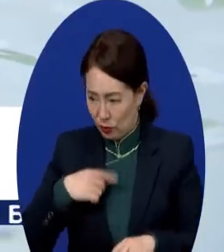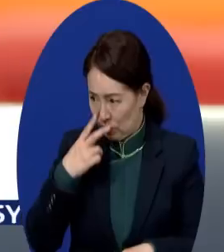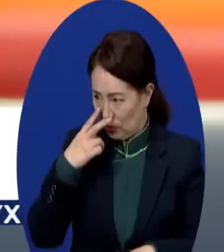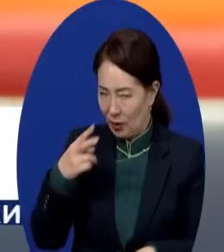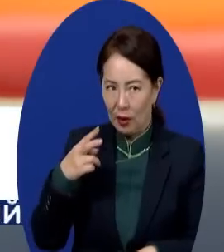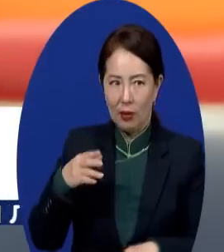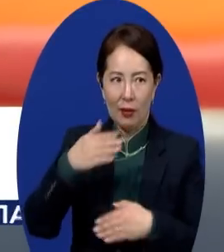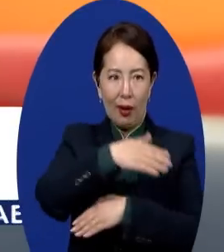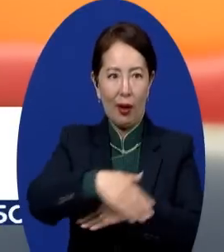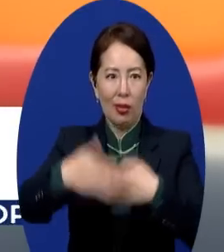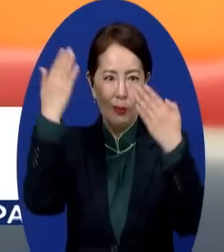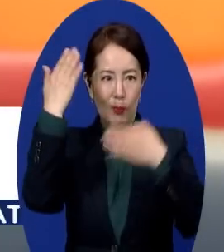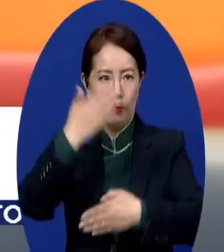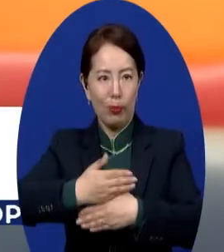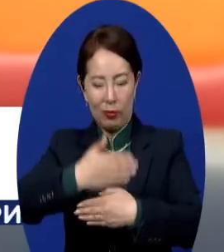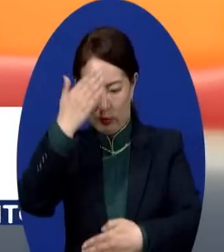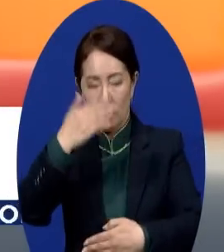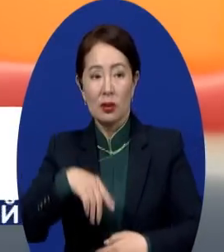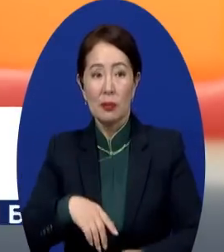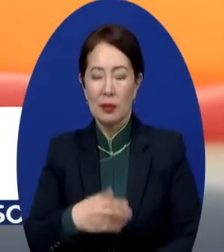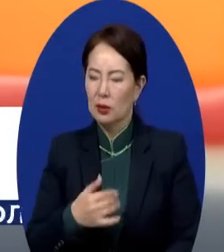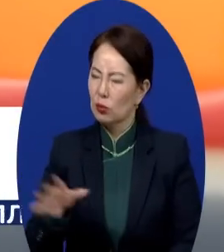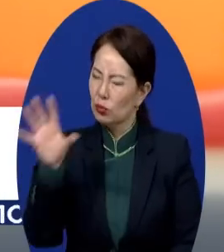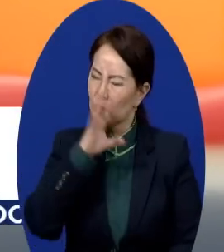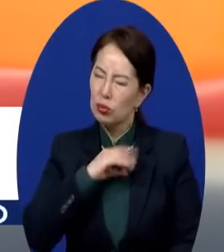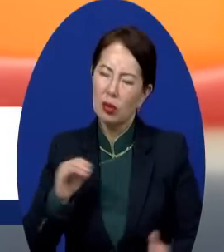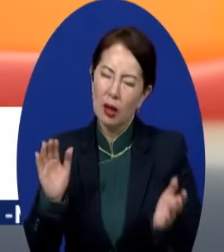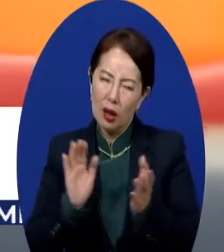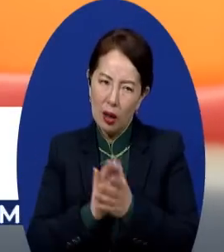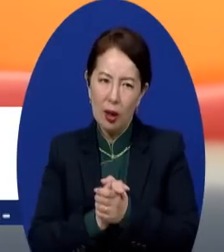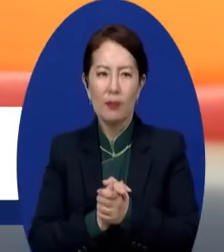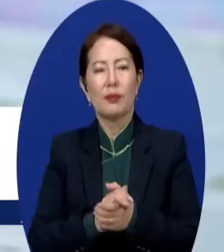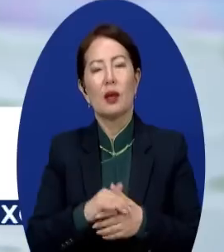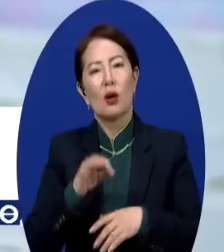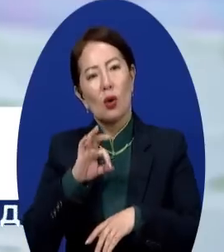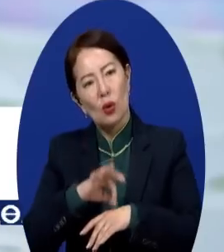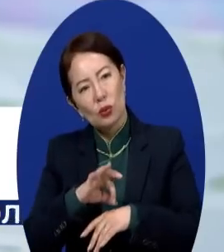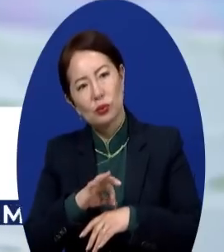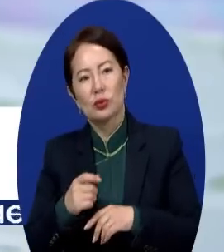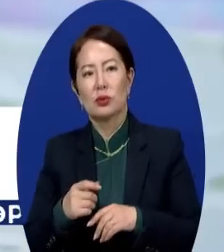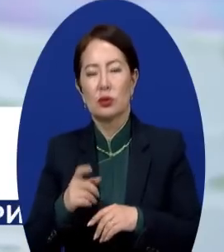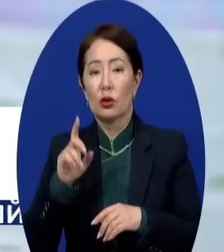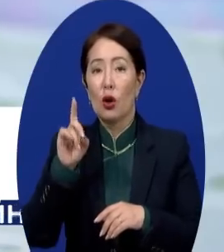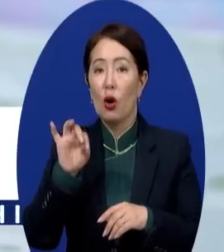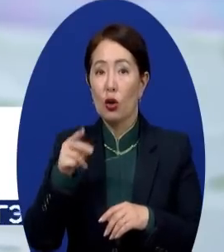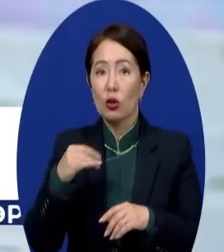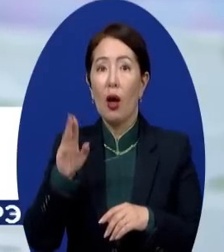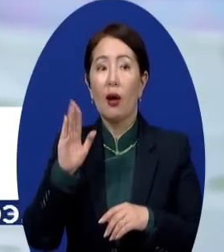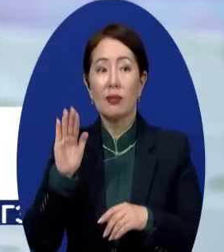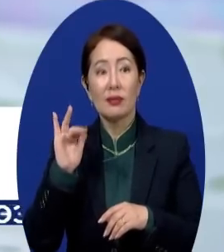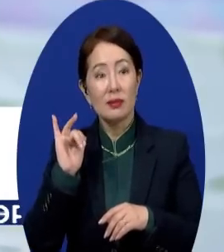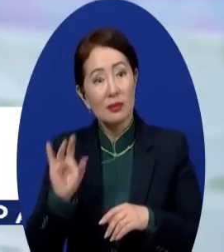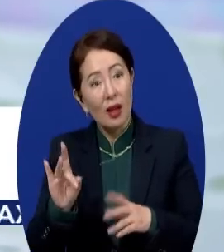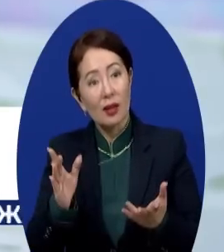амар хан босгочд юм лээ. Тийм бүгдөө л хамтдаа энэ нөгөө өвчнөө хорт хавдар гэл тэгэхээр амар хүн